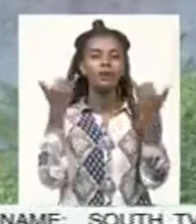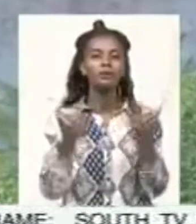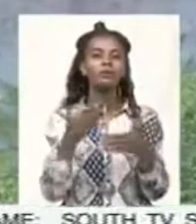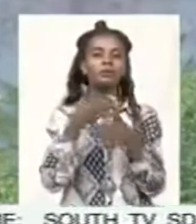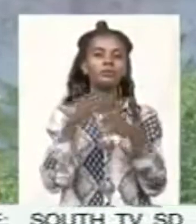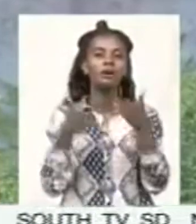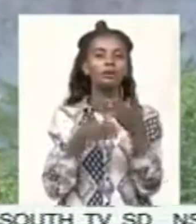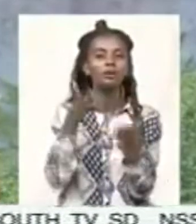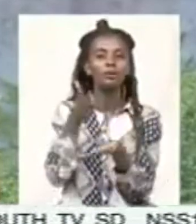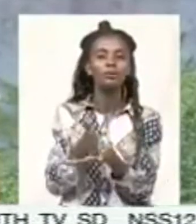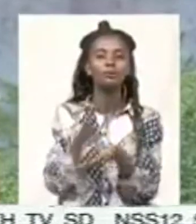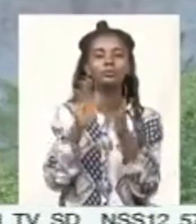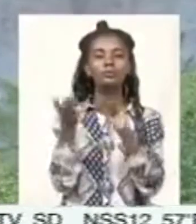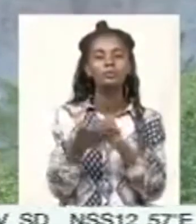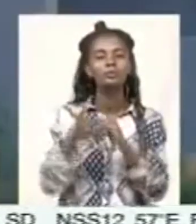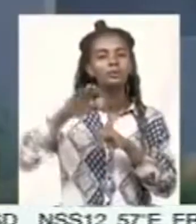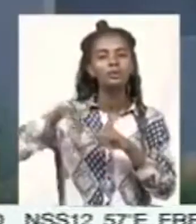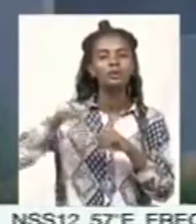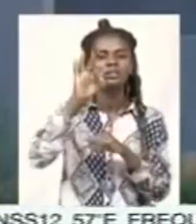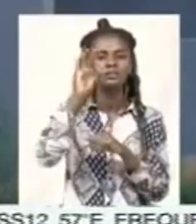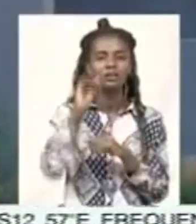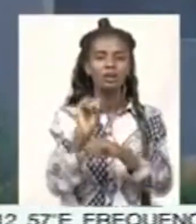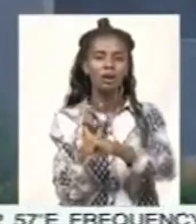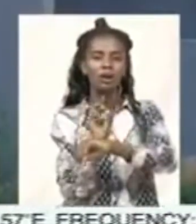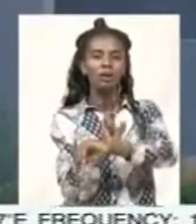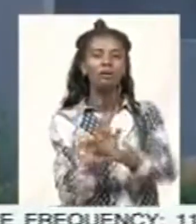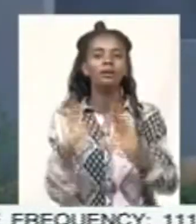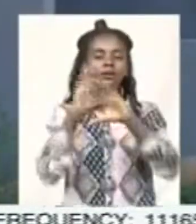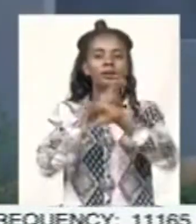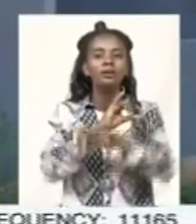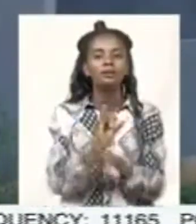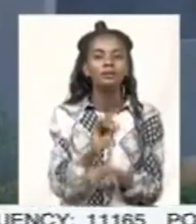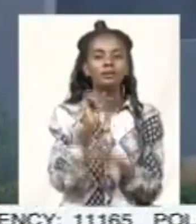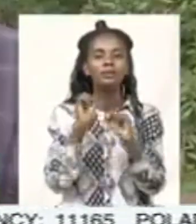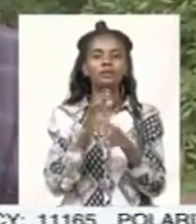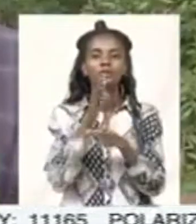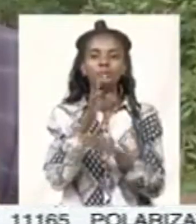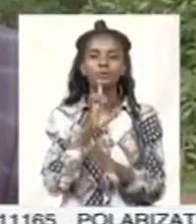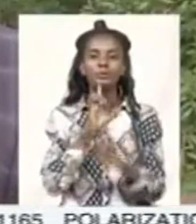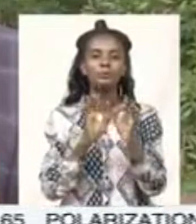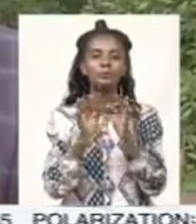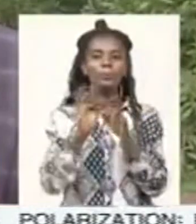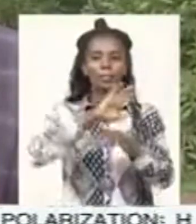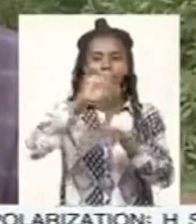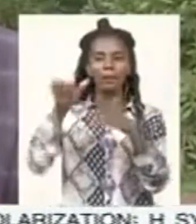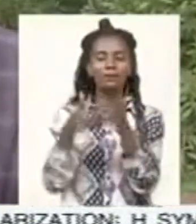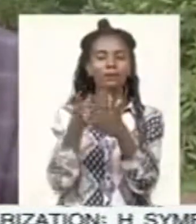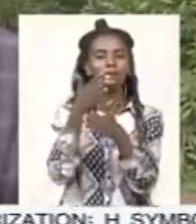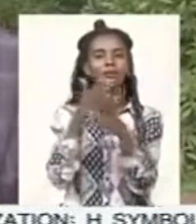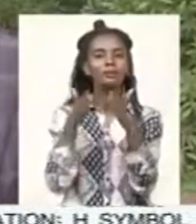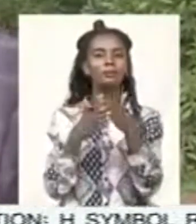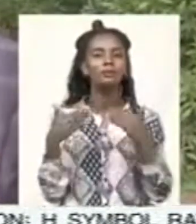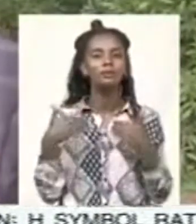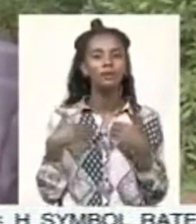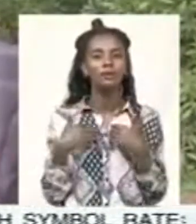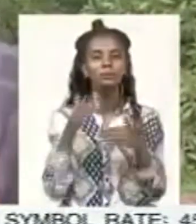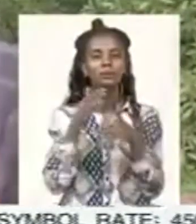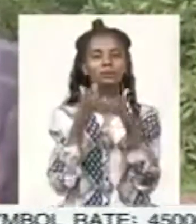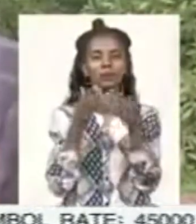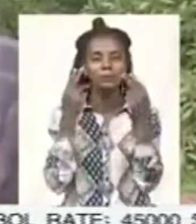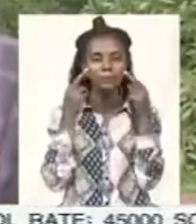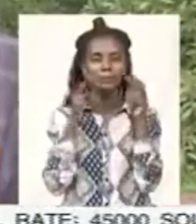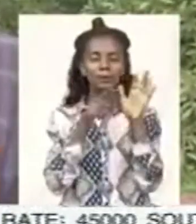ግንባታው የቆመ በመሆኑ በቀሪዎቹ 90 ቀናት ሊጠናቀቅ እንደማይችል ነው የገለጹ። አጠቃላይ ግንባታ ያለበት ደረጃ የሚያሳየን